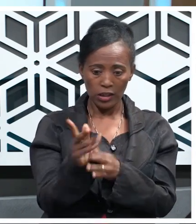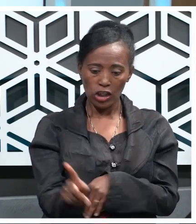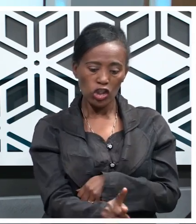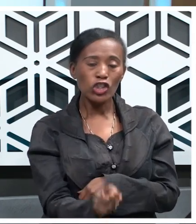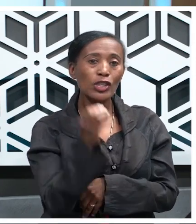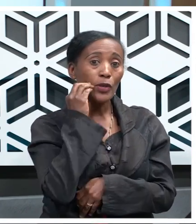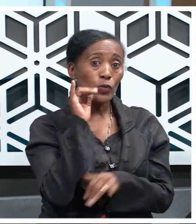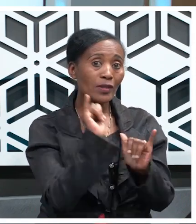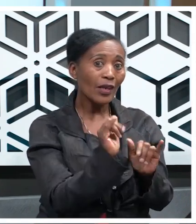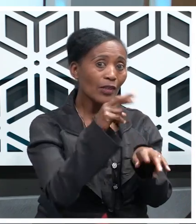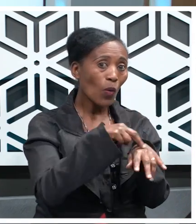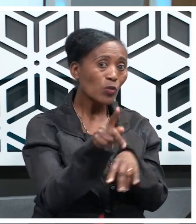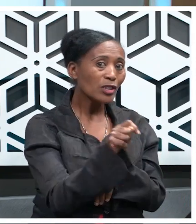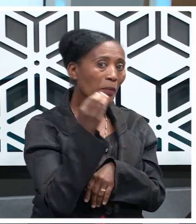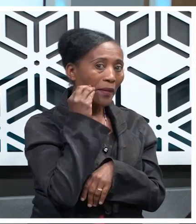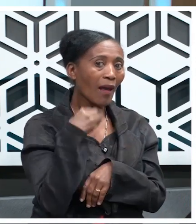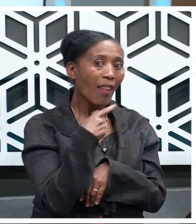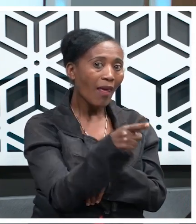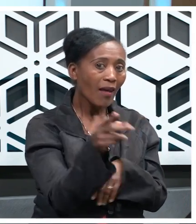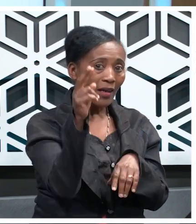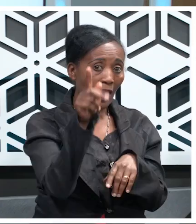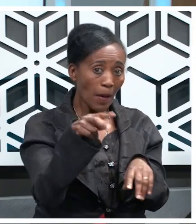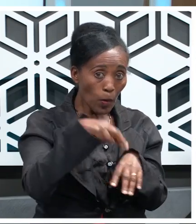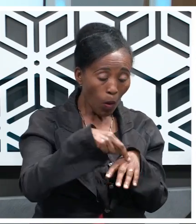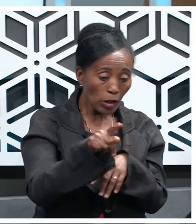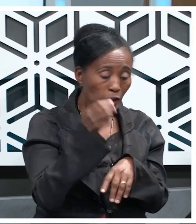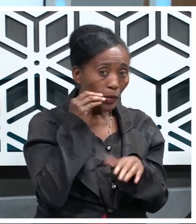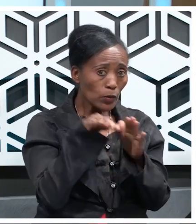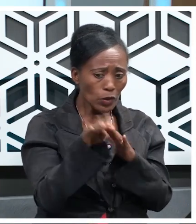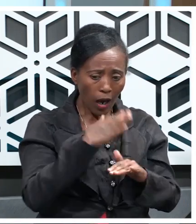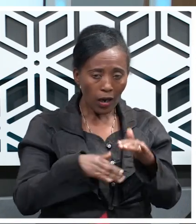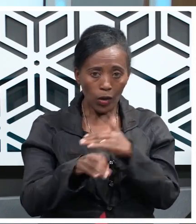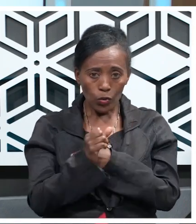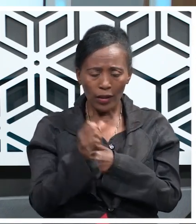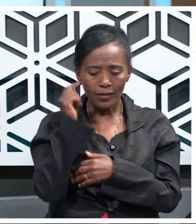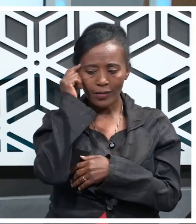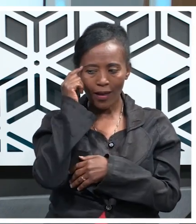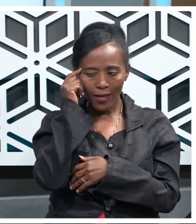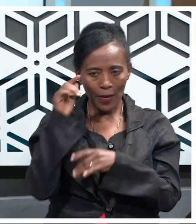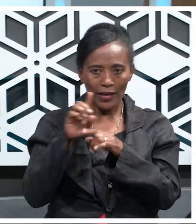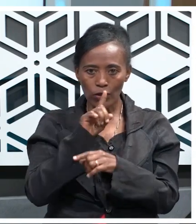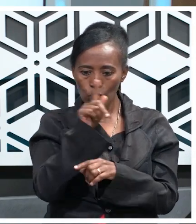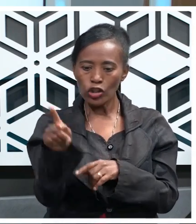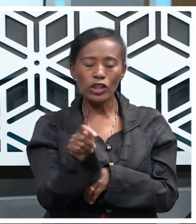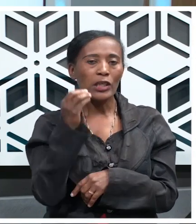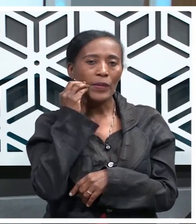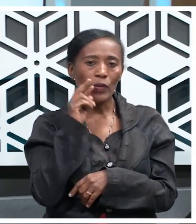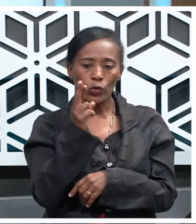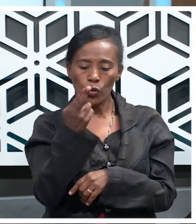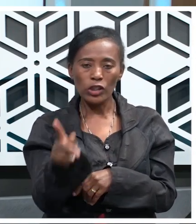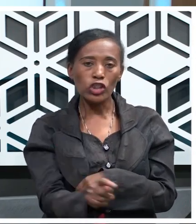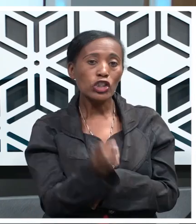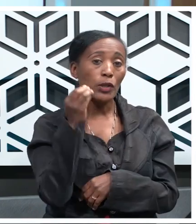አንጻር ሽንት ቤቶች እዛው ላይ የተቋቋሙ ሽንት ቤቶች አሉ። ከሚቋቋሙ ሽንት ቤቶች ውስጥ አካል ጉዳተኞችንም ታሳቢ ያደረጉ ሽንት